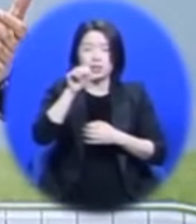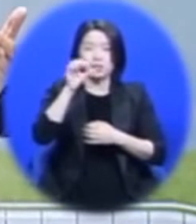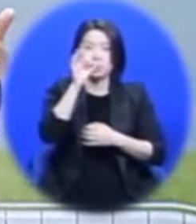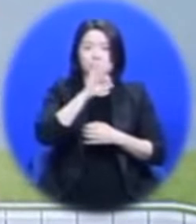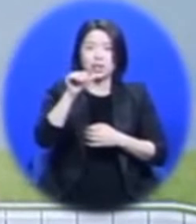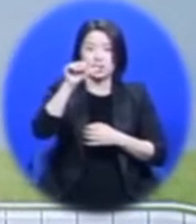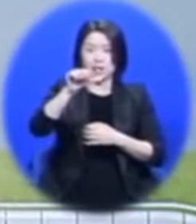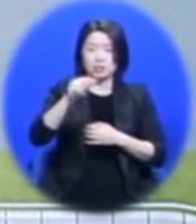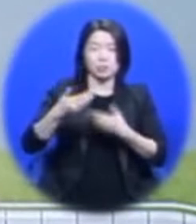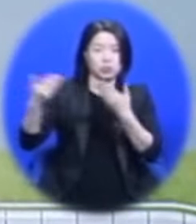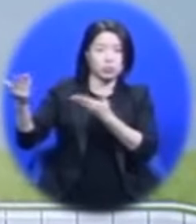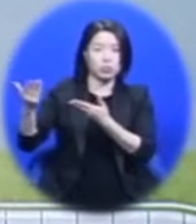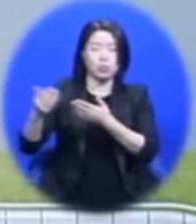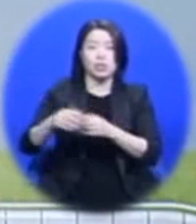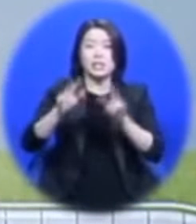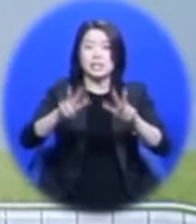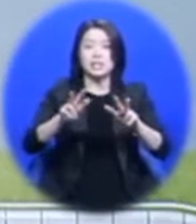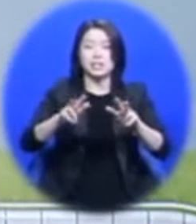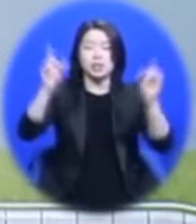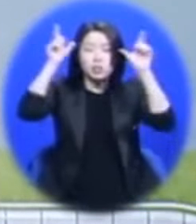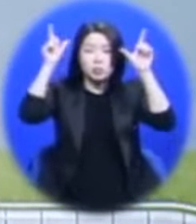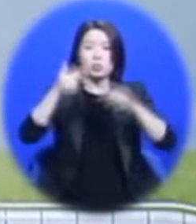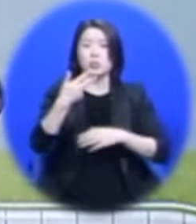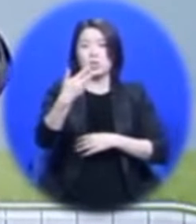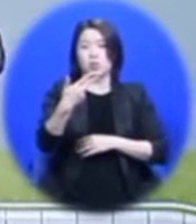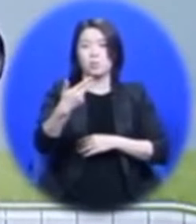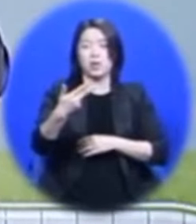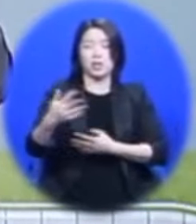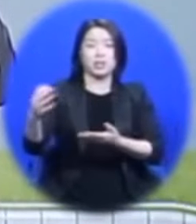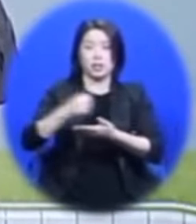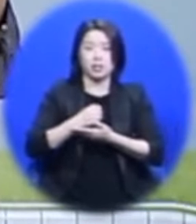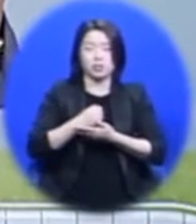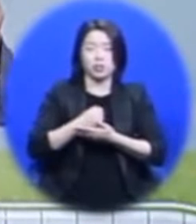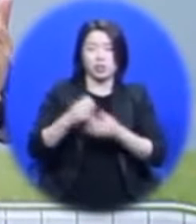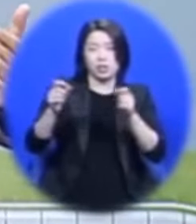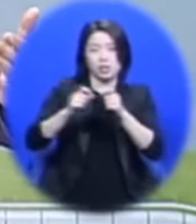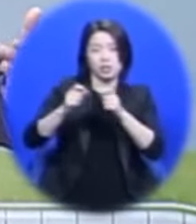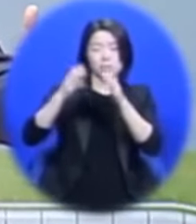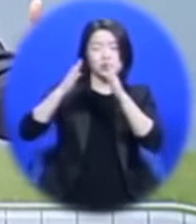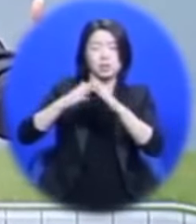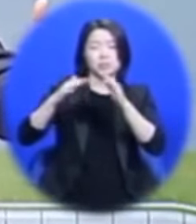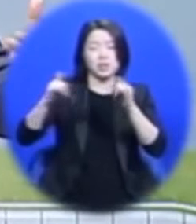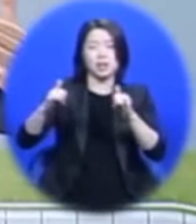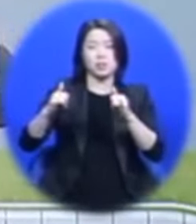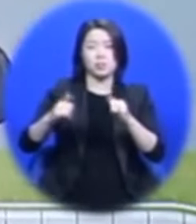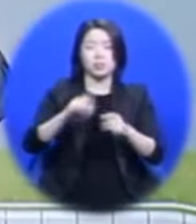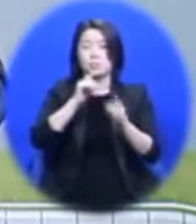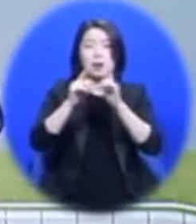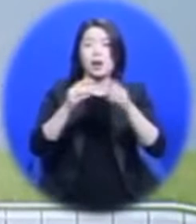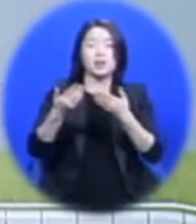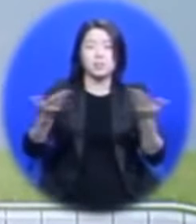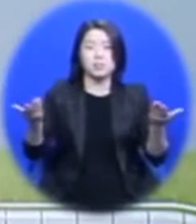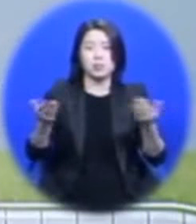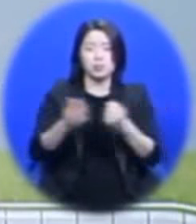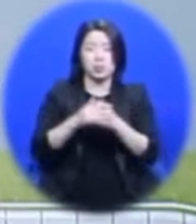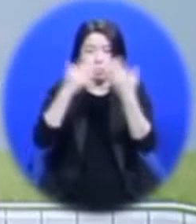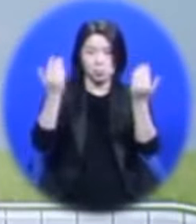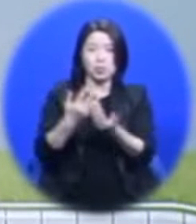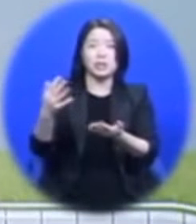이제는 황소 일곱 마리를 얻은 거예요. 뭐 그 옆집 사람도 더 할 말이 없이 이건 이제 몽땅 우리 거다.